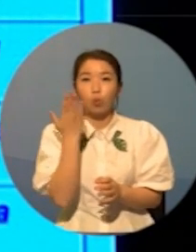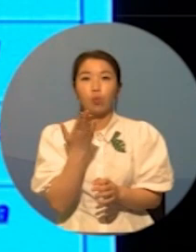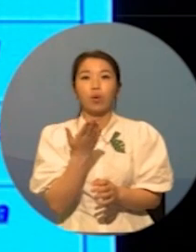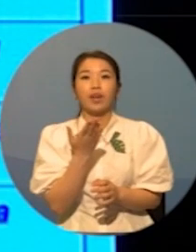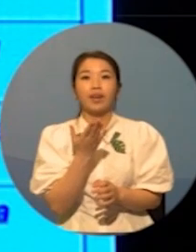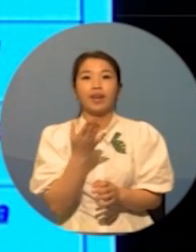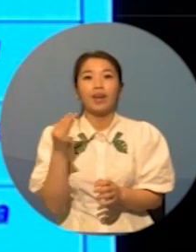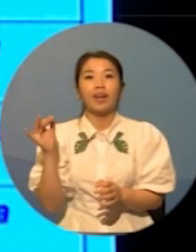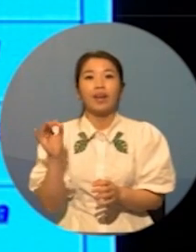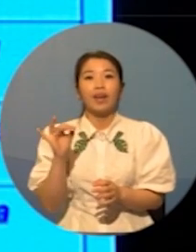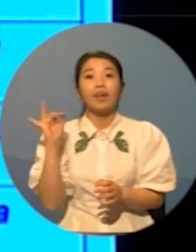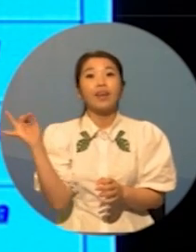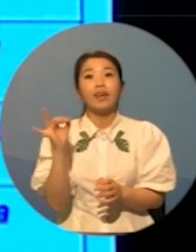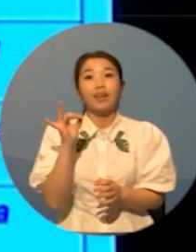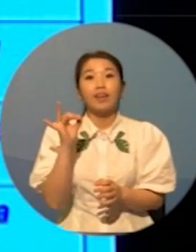иелік,